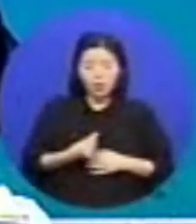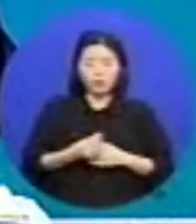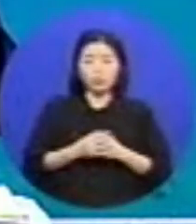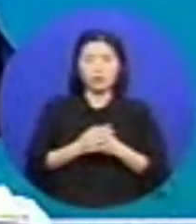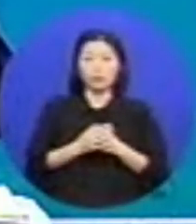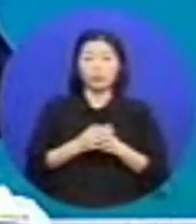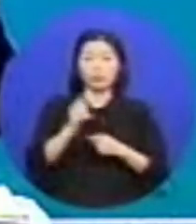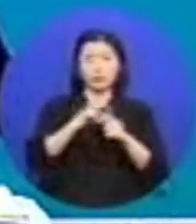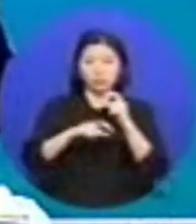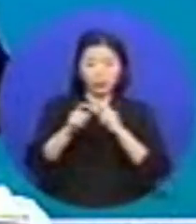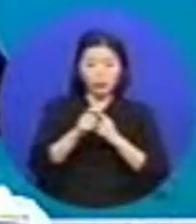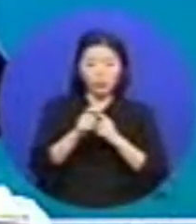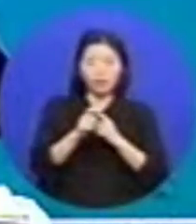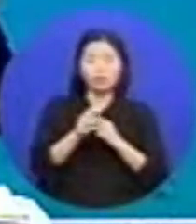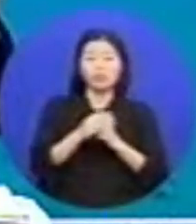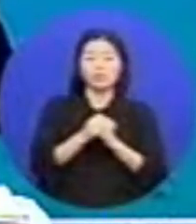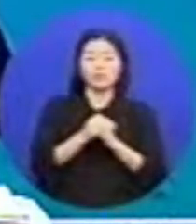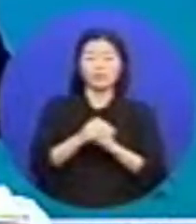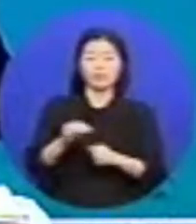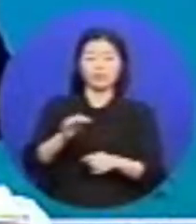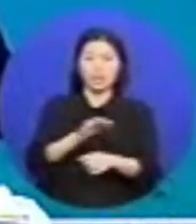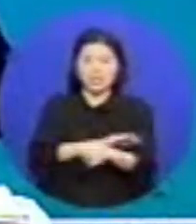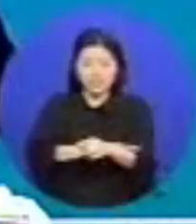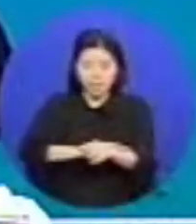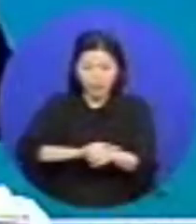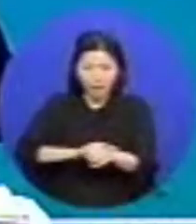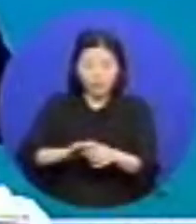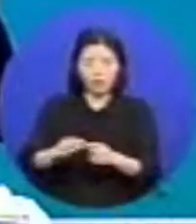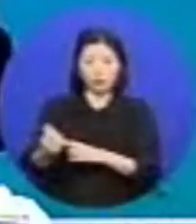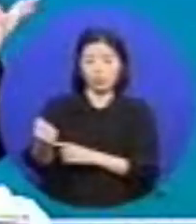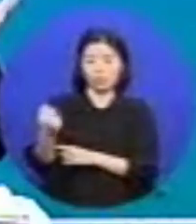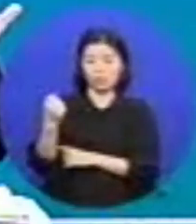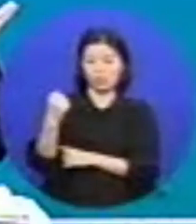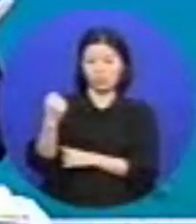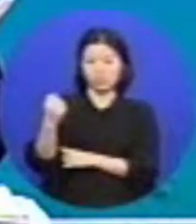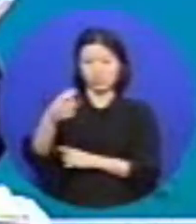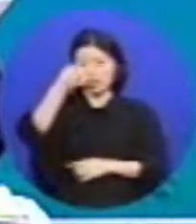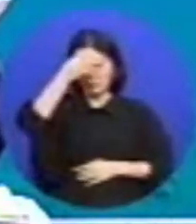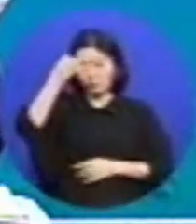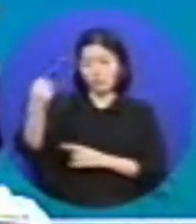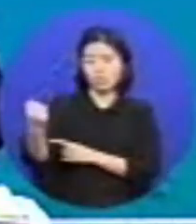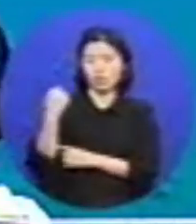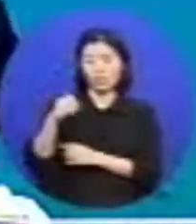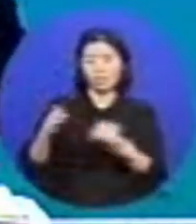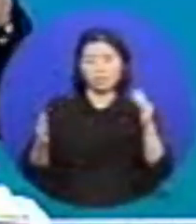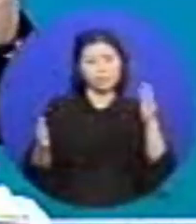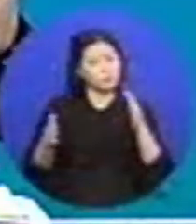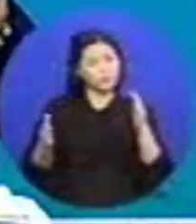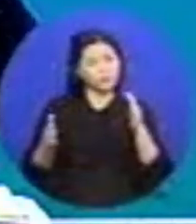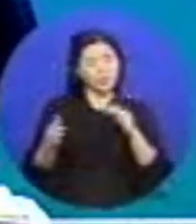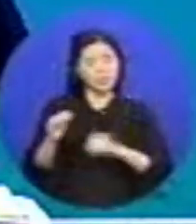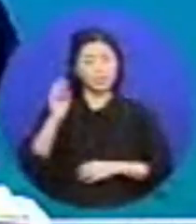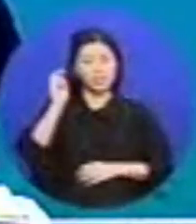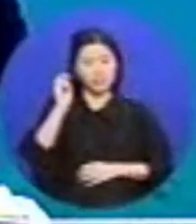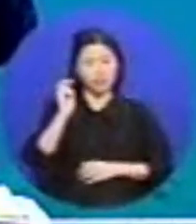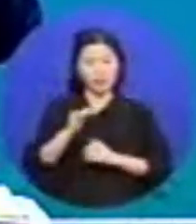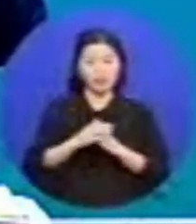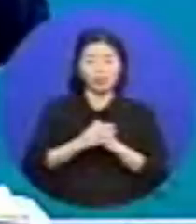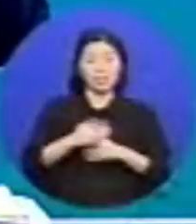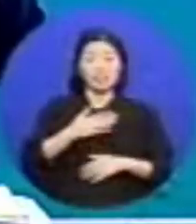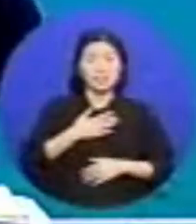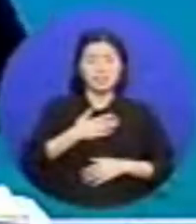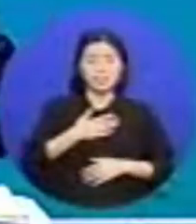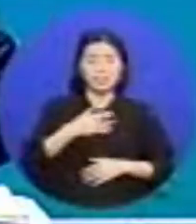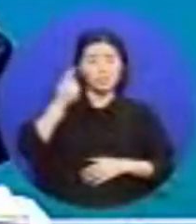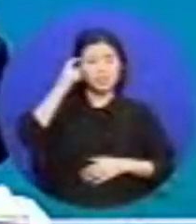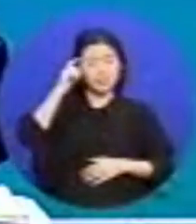또 아주 참 잘나고 능력 있는 친구들일까. 그래서 그들을 만나는 것에 대해서 저 나름대로